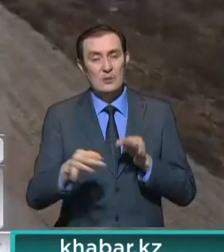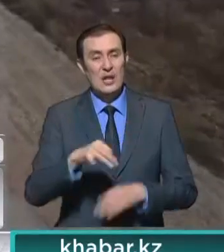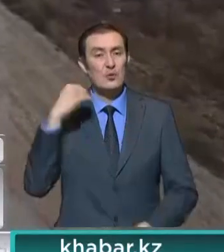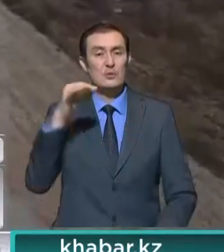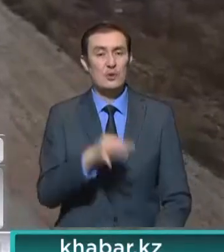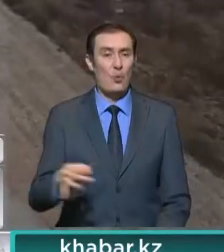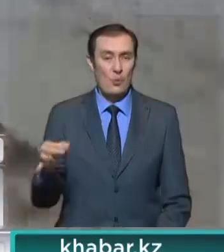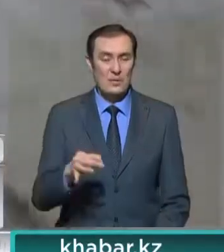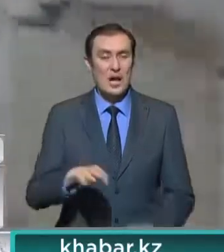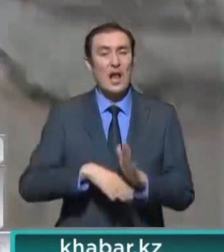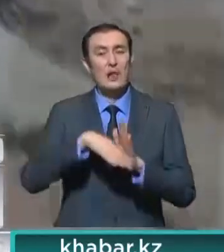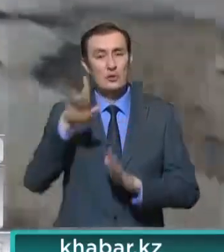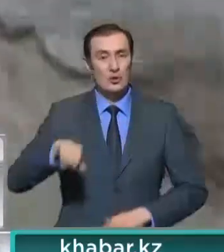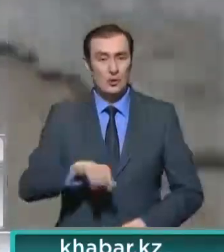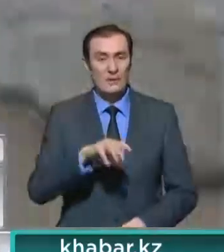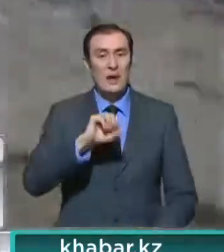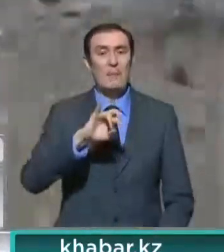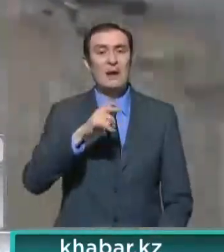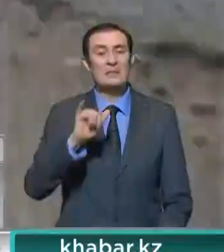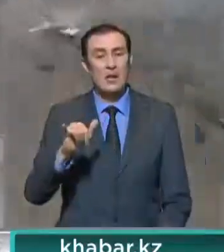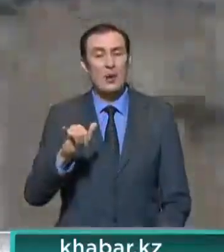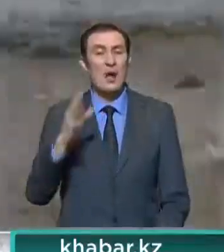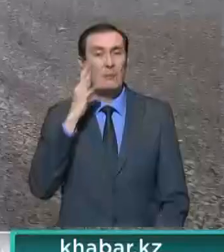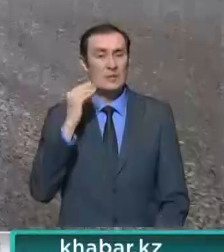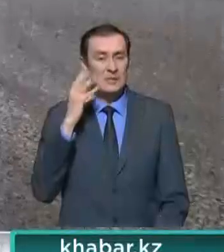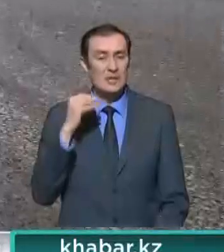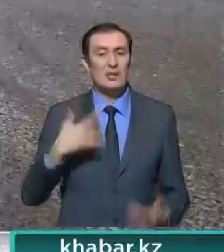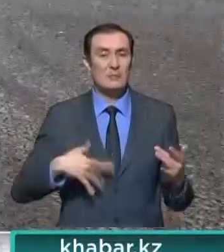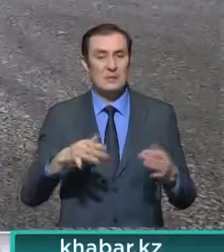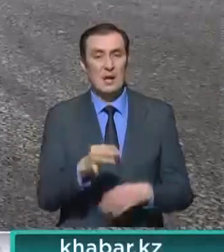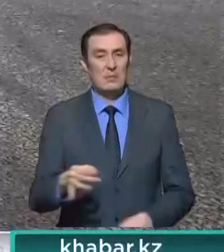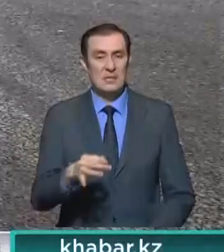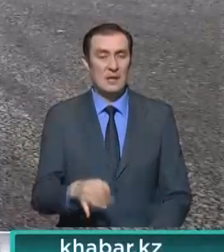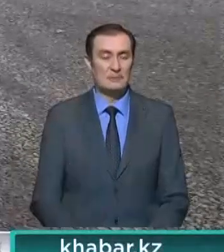Актюбинская области. А лучшие трассы в Мангистауской, Алматинской и Жамбылской областях.